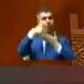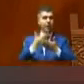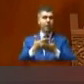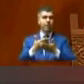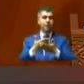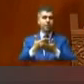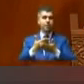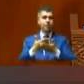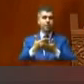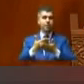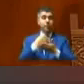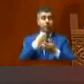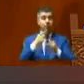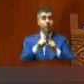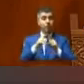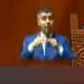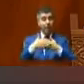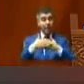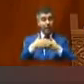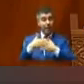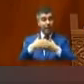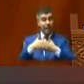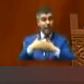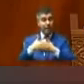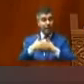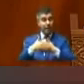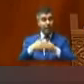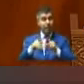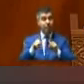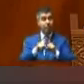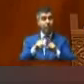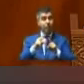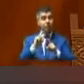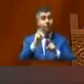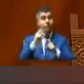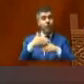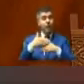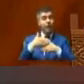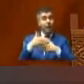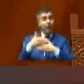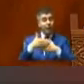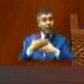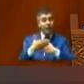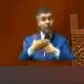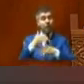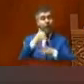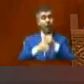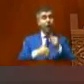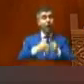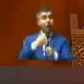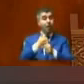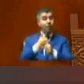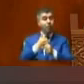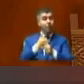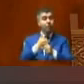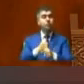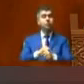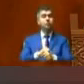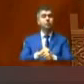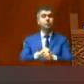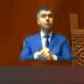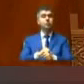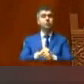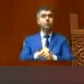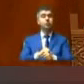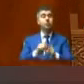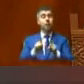ما درناهاش في القارف الأسابيع المقبلة راه خصنا نديروها في الأشهر المقبلة، وإلا ما درناهاش في الأشهر المقبلة نديروها في السنوات المقبلة،